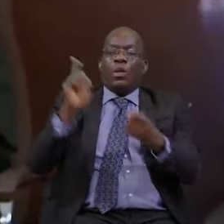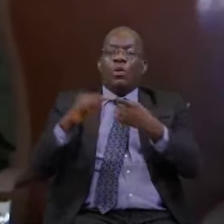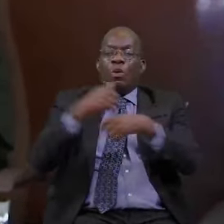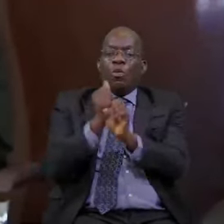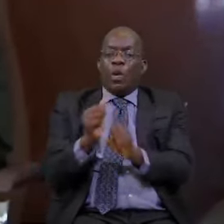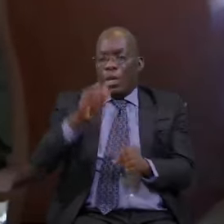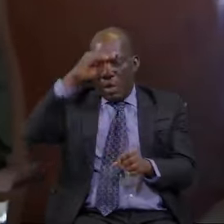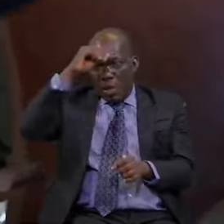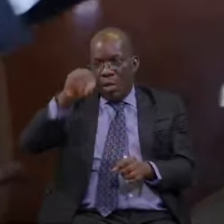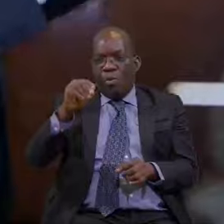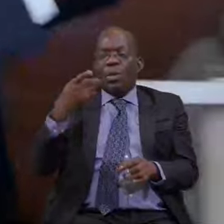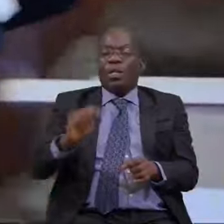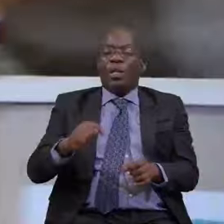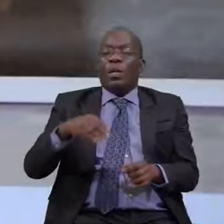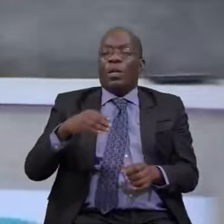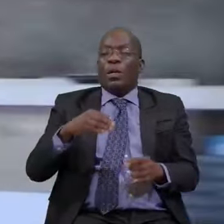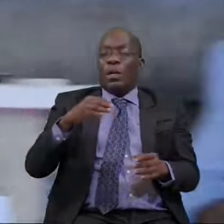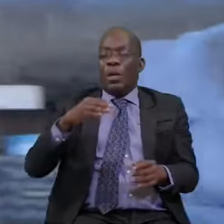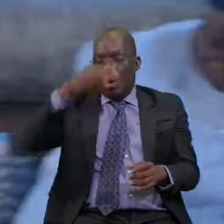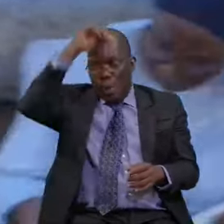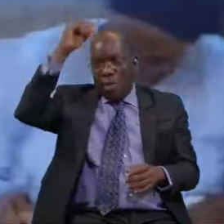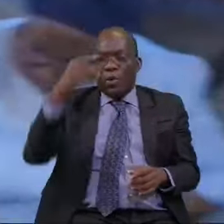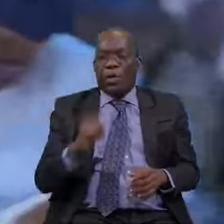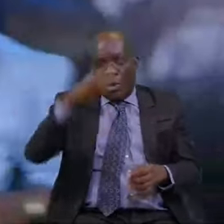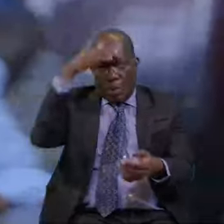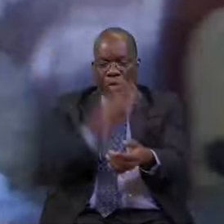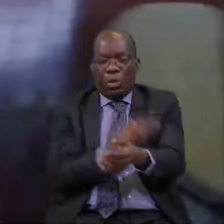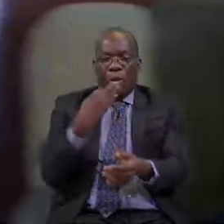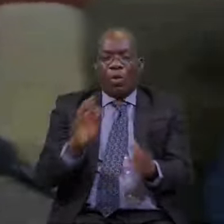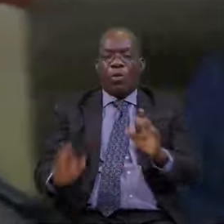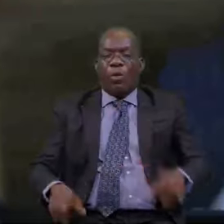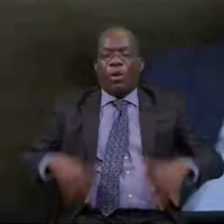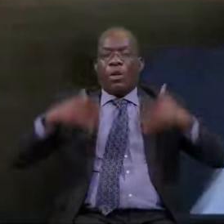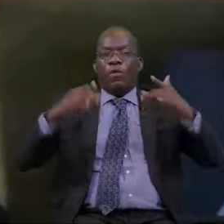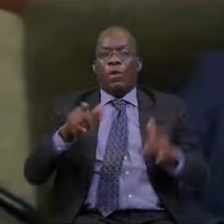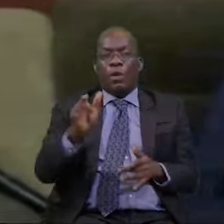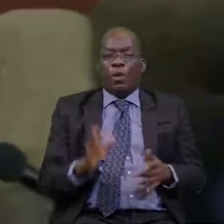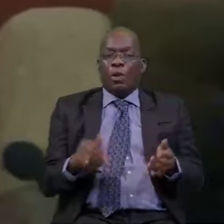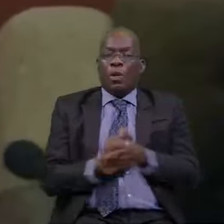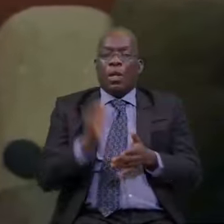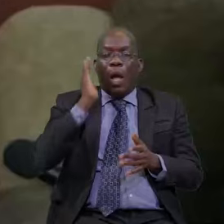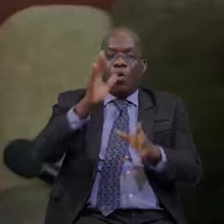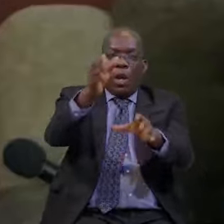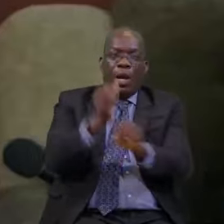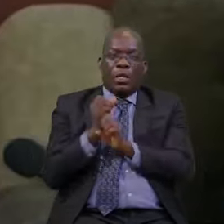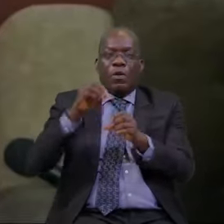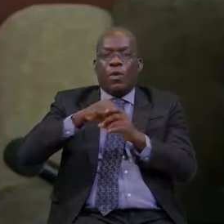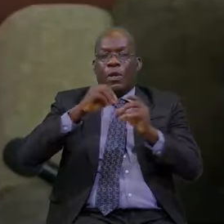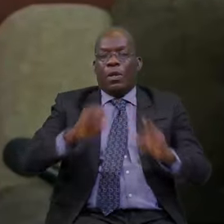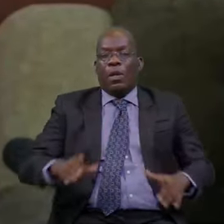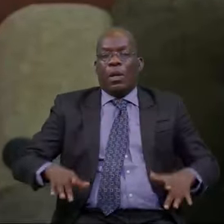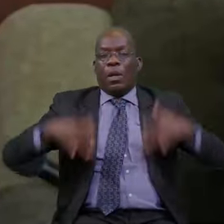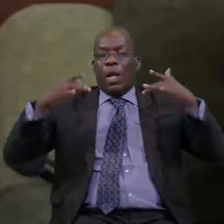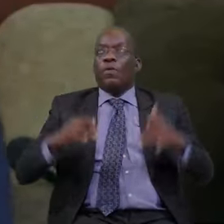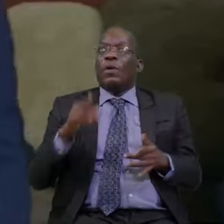et Jésus voudrait faire de lui la personne qui devait être une perte. Et Jésus a dit à